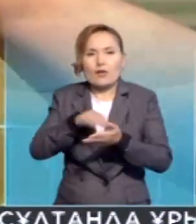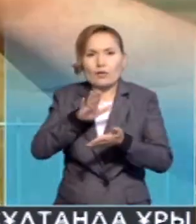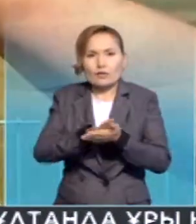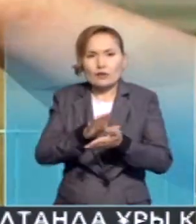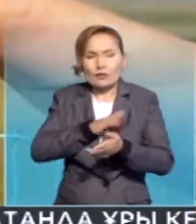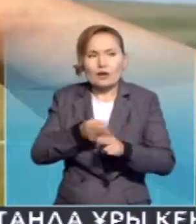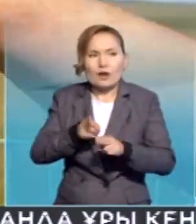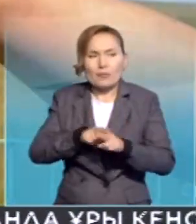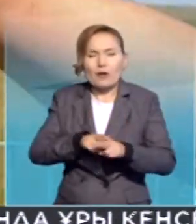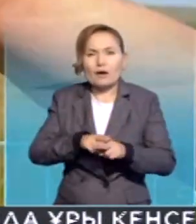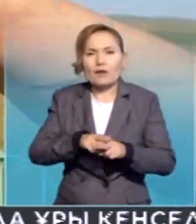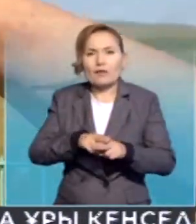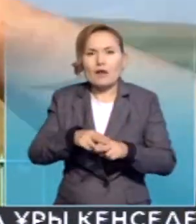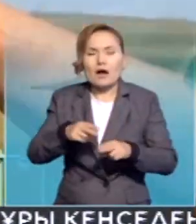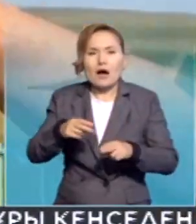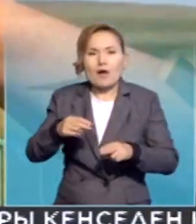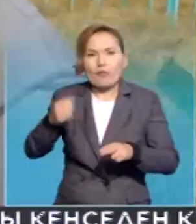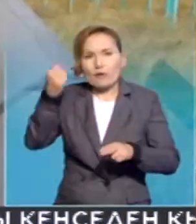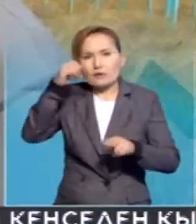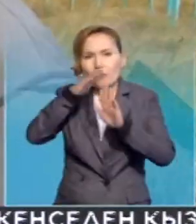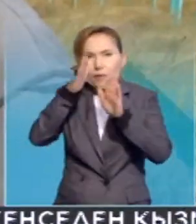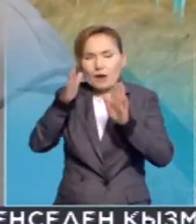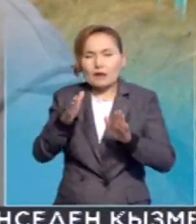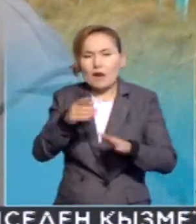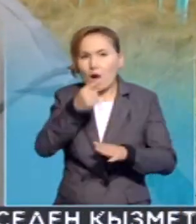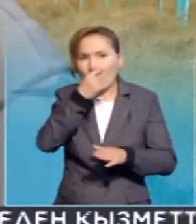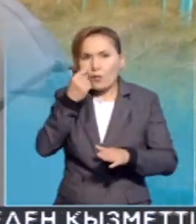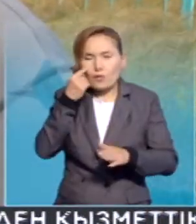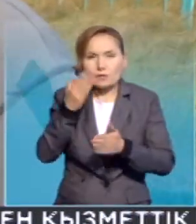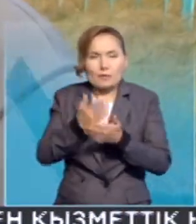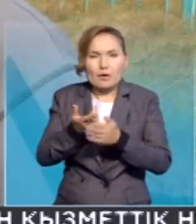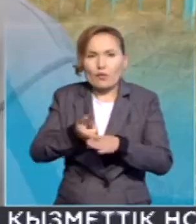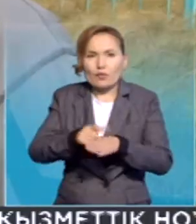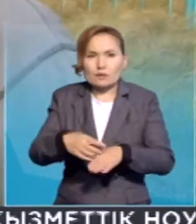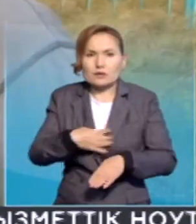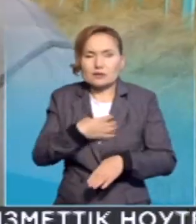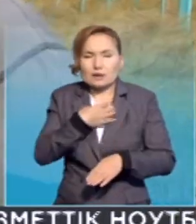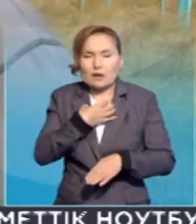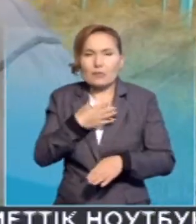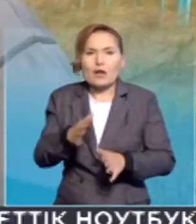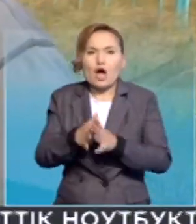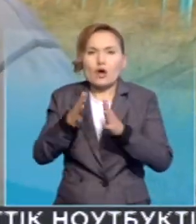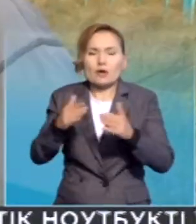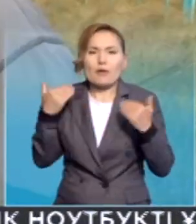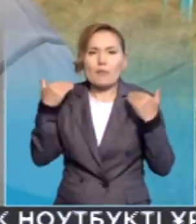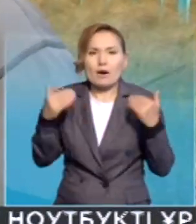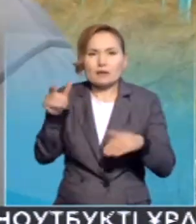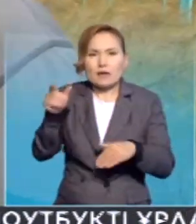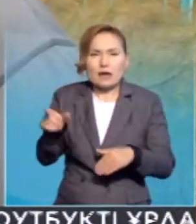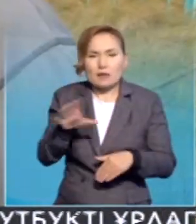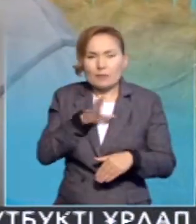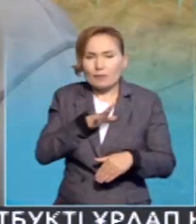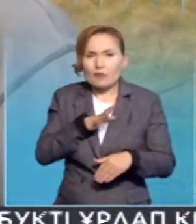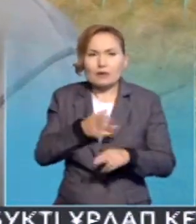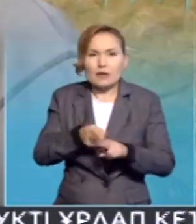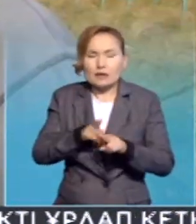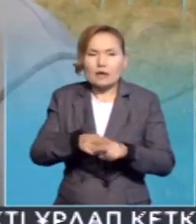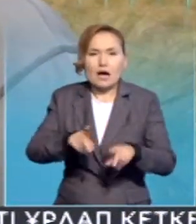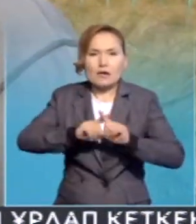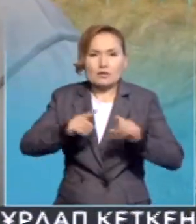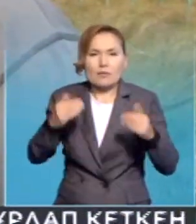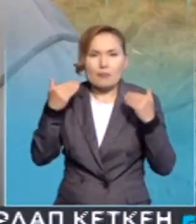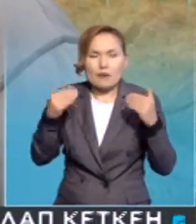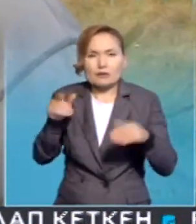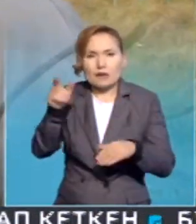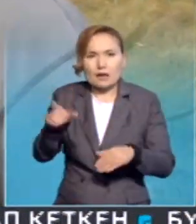Қарасаңыз мінекей көзін үлкен қып көрсеткен, қорқынышты қып көрсеткен, өйткені бұл үлкен батыр адам, ол жай адамға қойылмайды ғой. Негізі